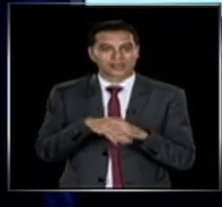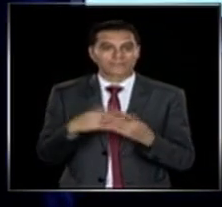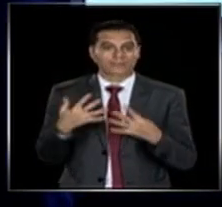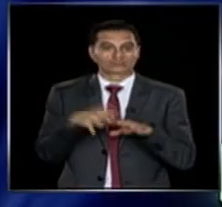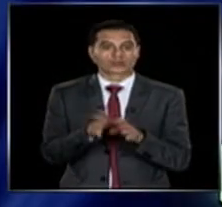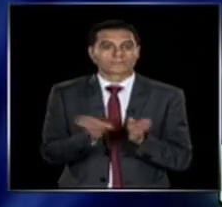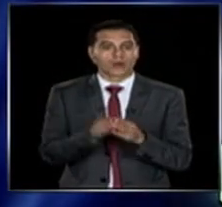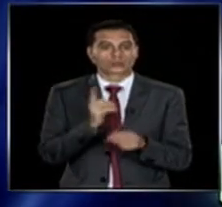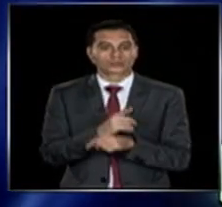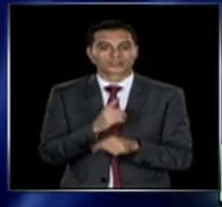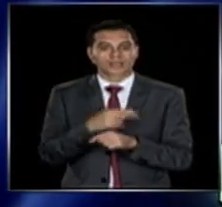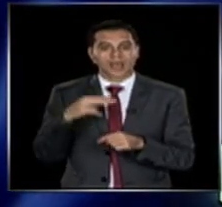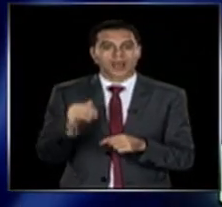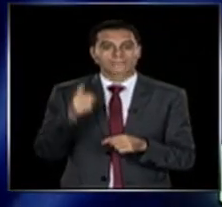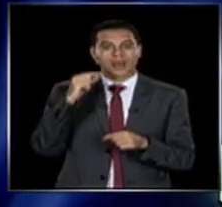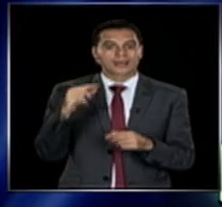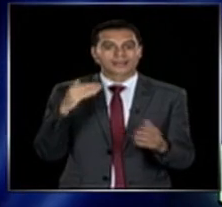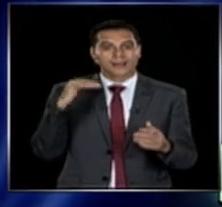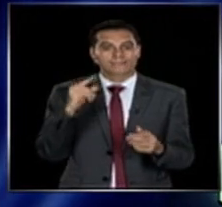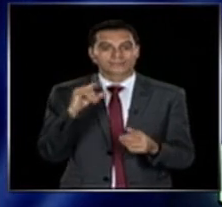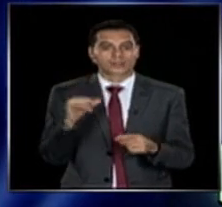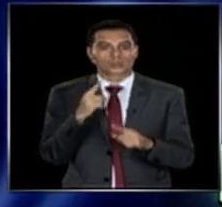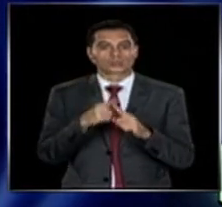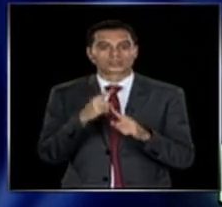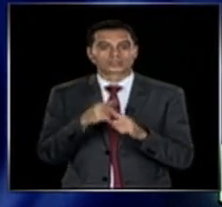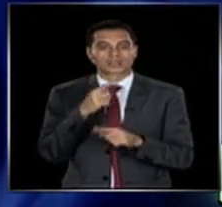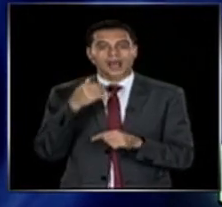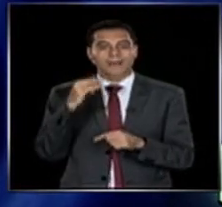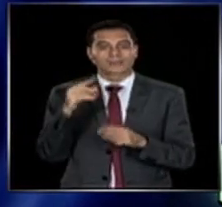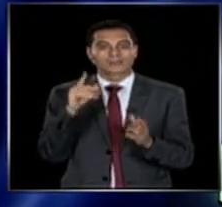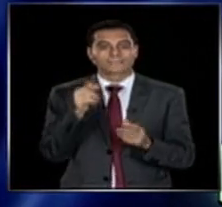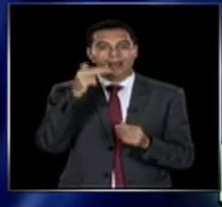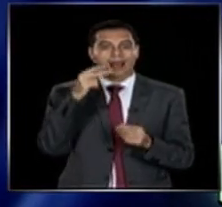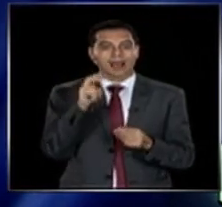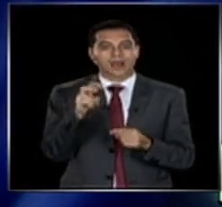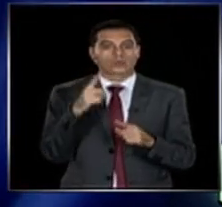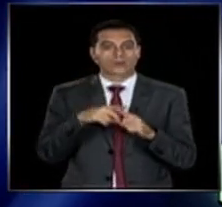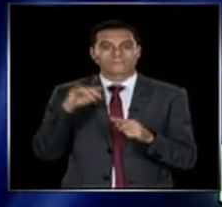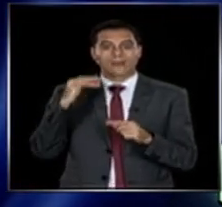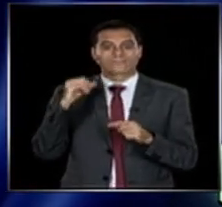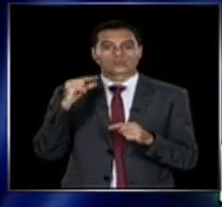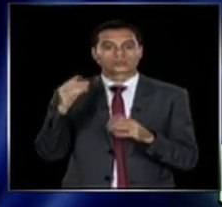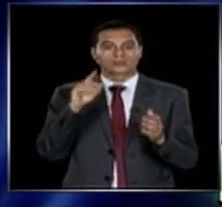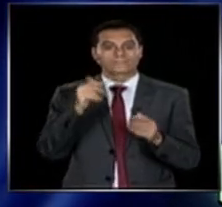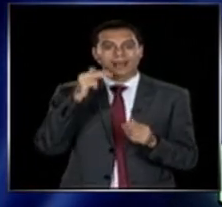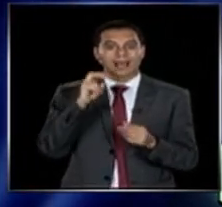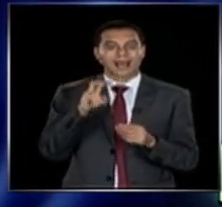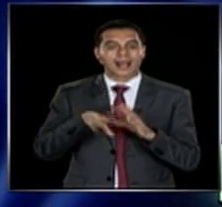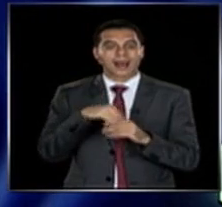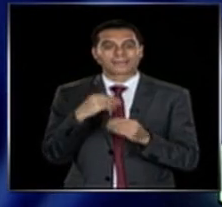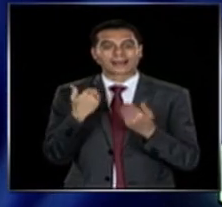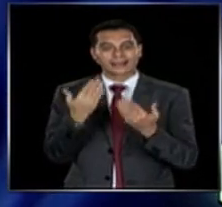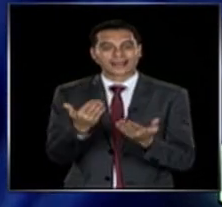مع الأستاذ عماد حمدي والأستاذ أحمد باغا والأستاذ محمود باغا إن إحنا نعمل هدية متواضعة لحضرتك ولكل